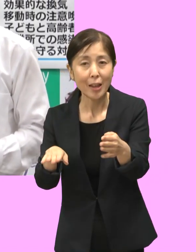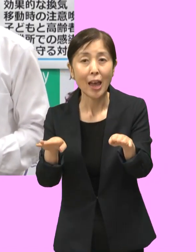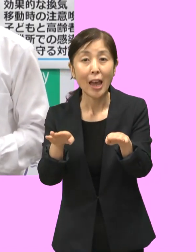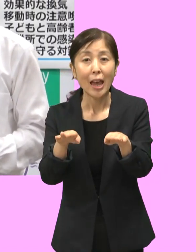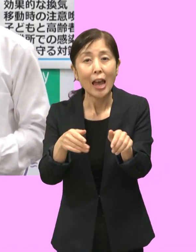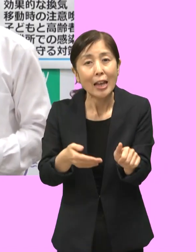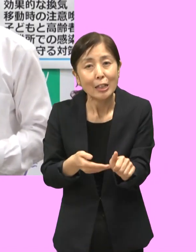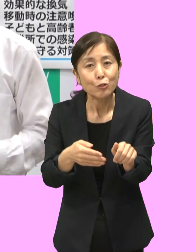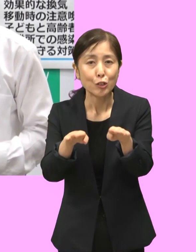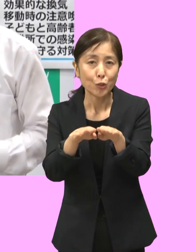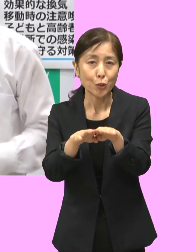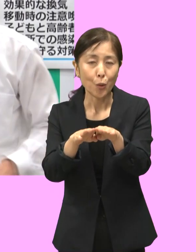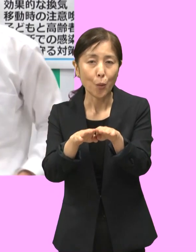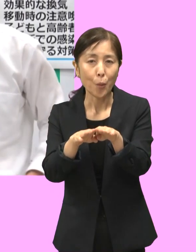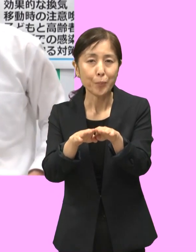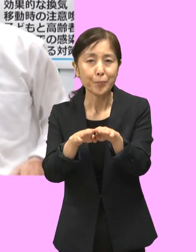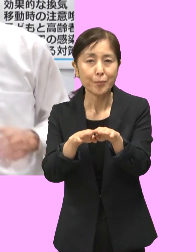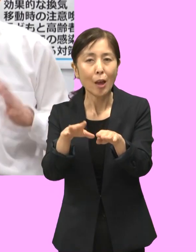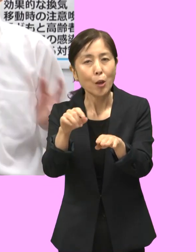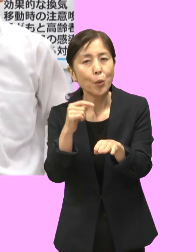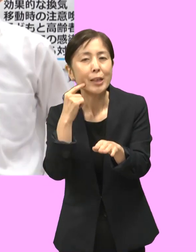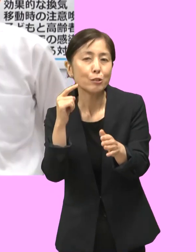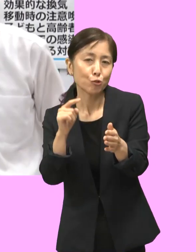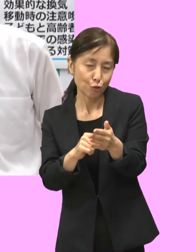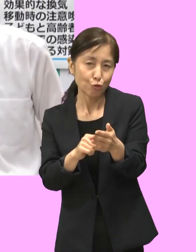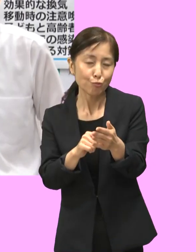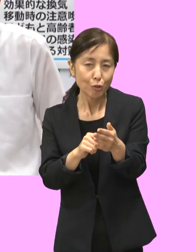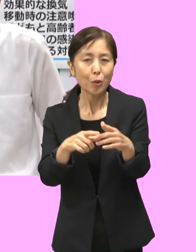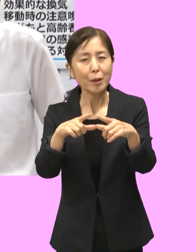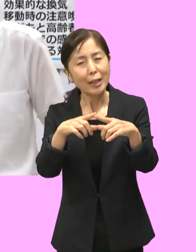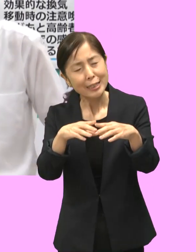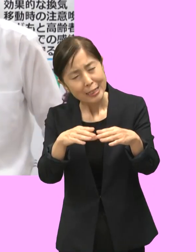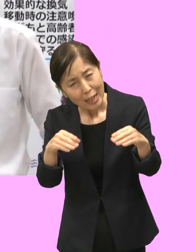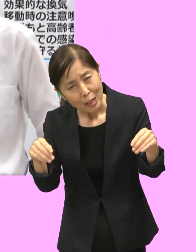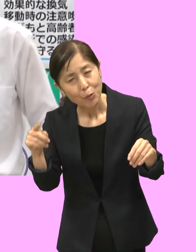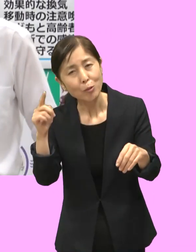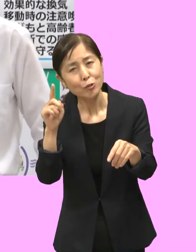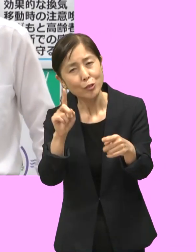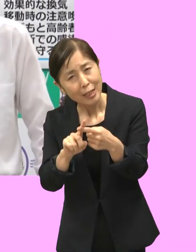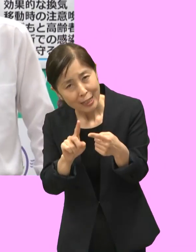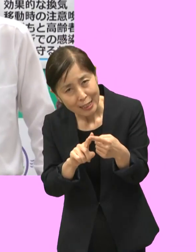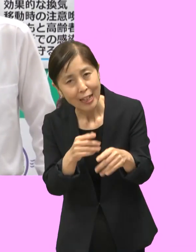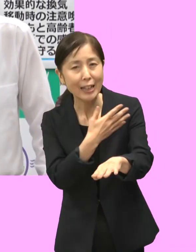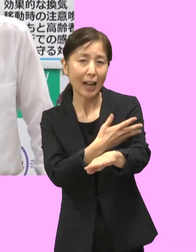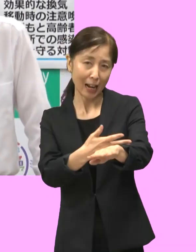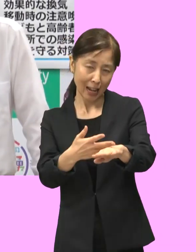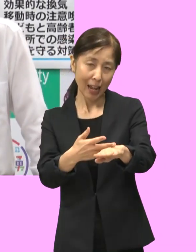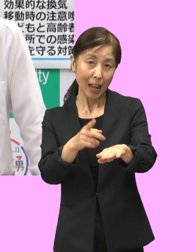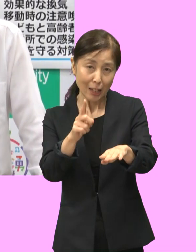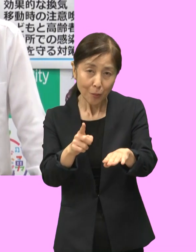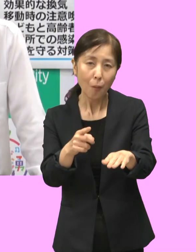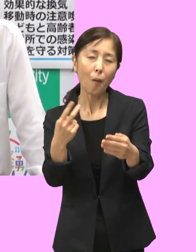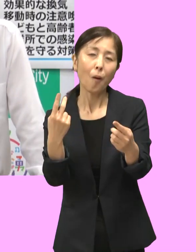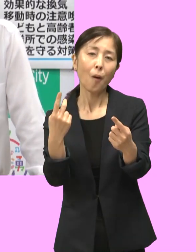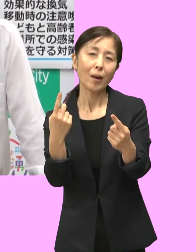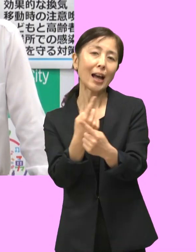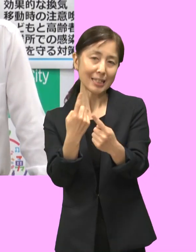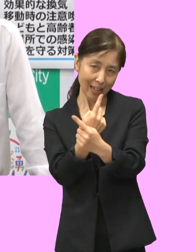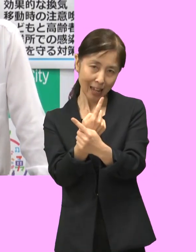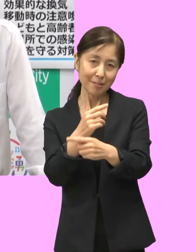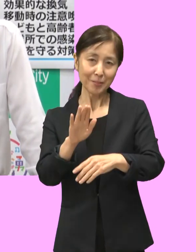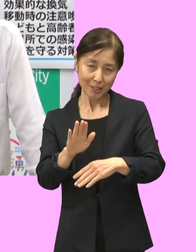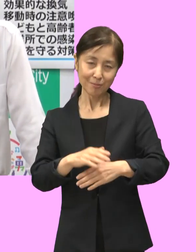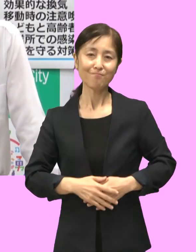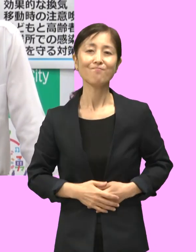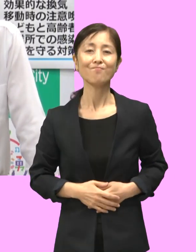業をより取りやすくしようという、これはやっぱり全国的な流れでの改正になります。はい、 ありがとうございます。は